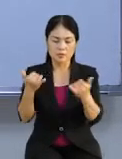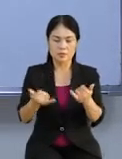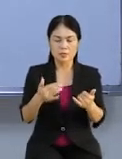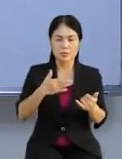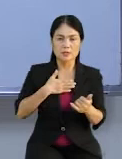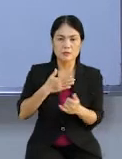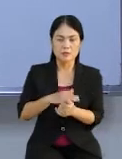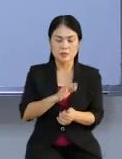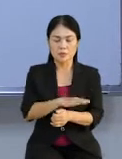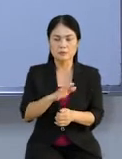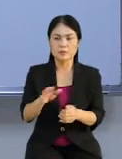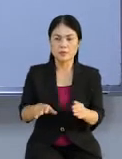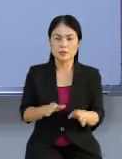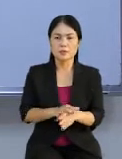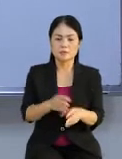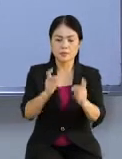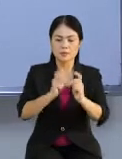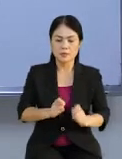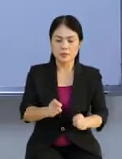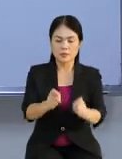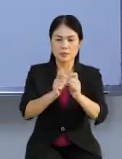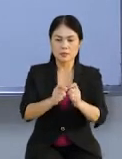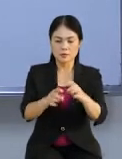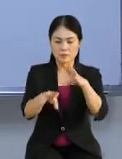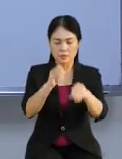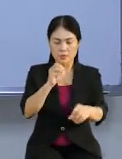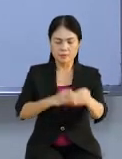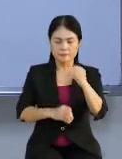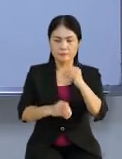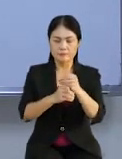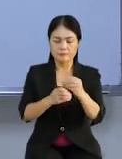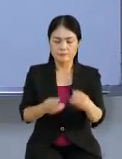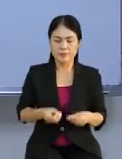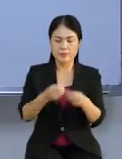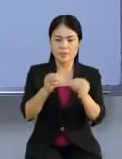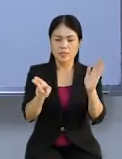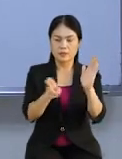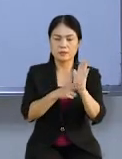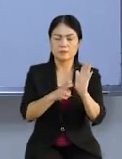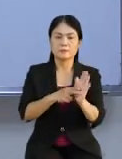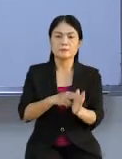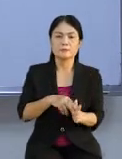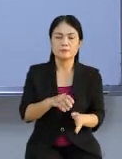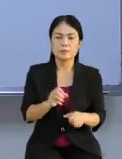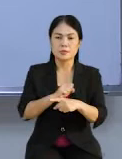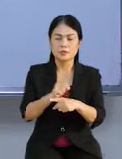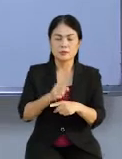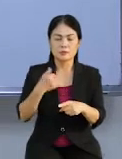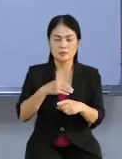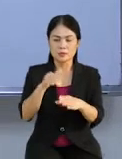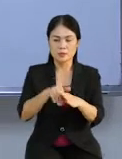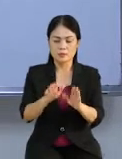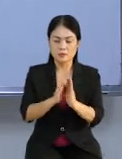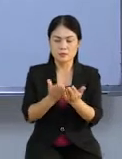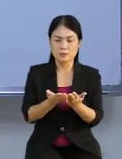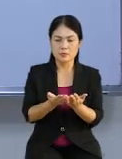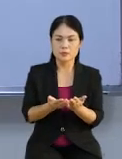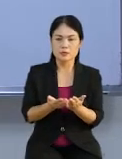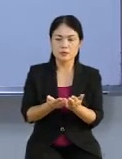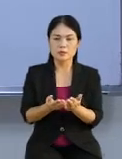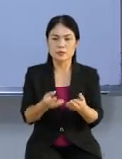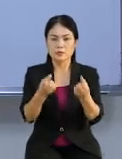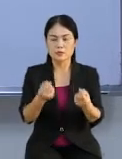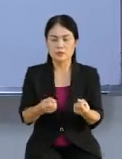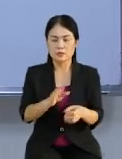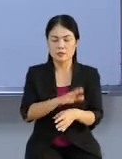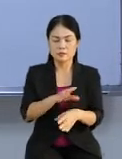ổn ổn ổn ổn ổn ổn ổn ổn ổn ổn ổn ổn ổn ổn ổn ổn ổn ổn ổn ổn ổn ổn ổn ổn ổn ổn ổn ổn ổn ổn ổn ổn ổn ổn ổn ổn ổn ổn ổn ổn ổn ổn ổn ổn ổn ổn ổn ổn